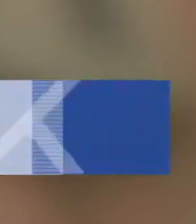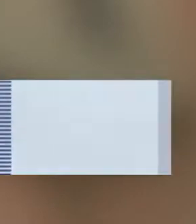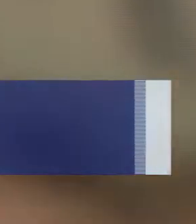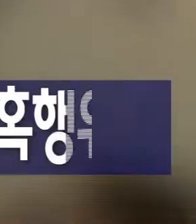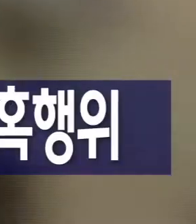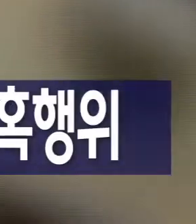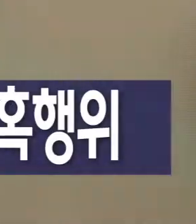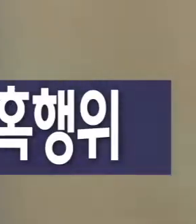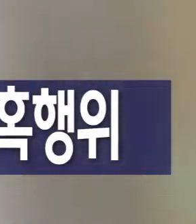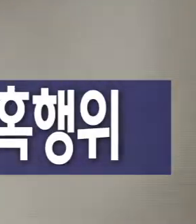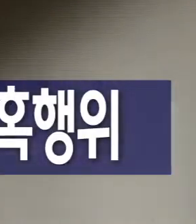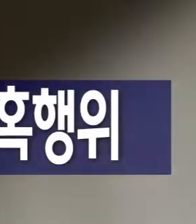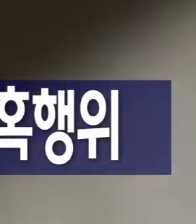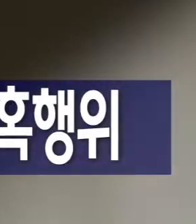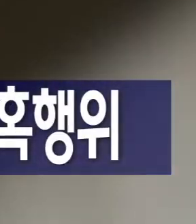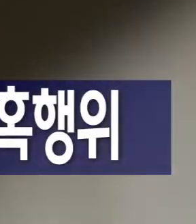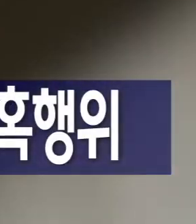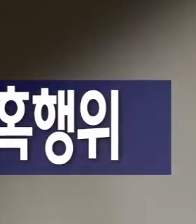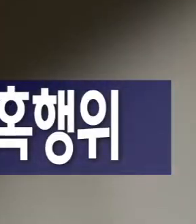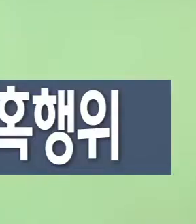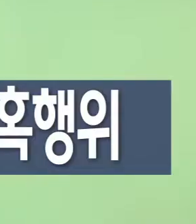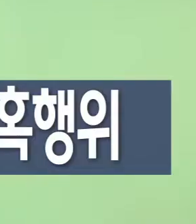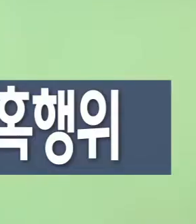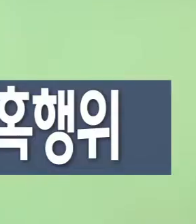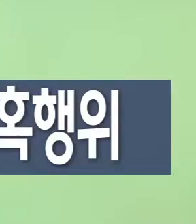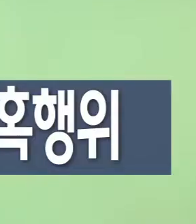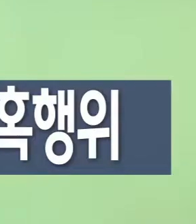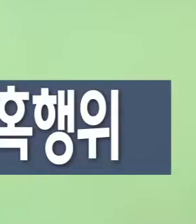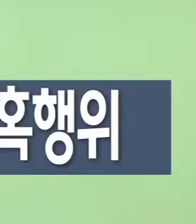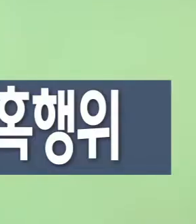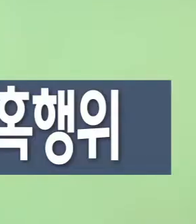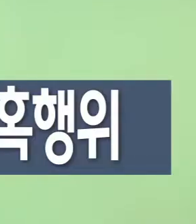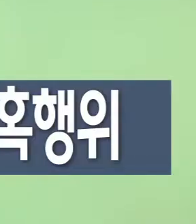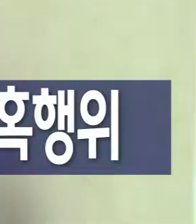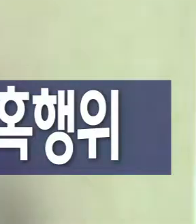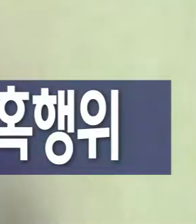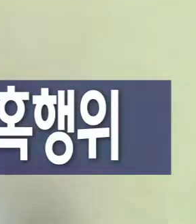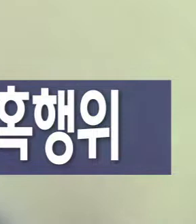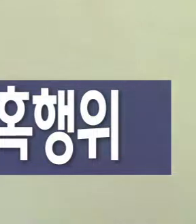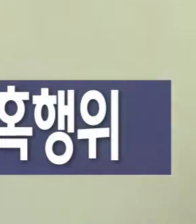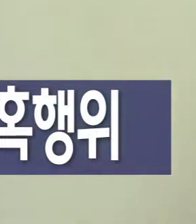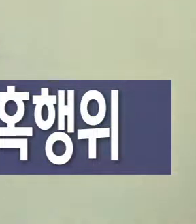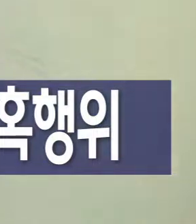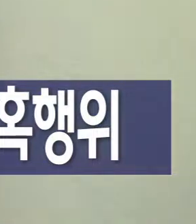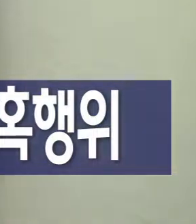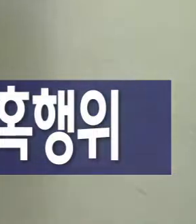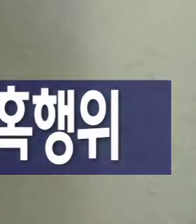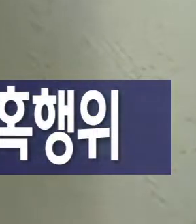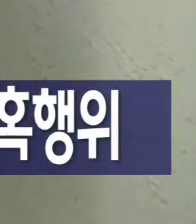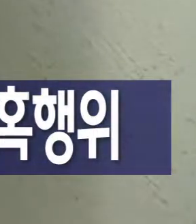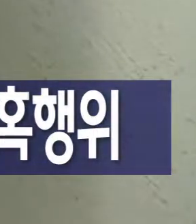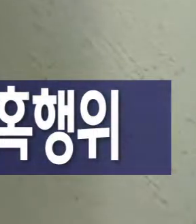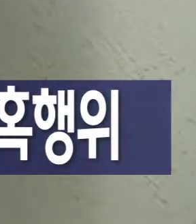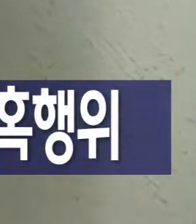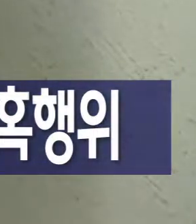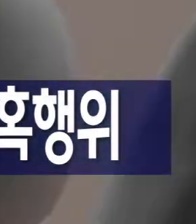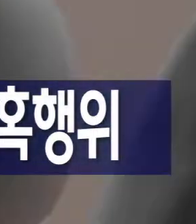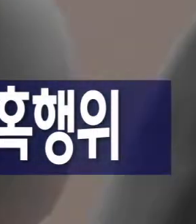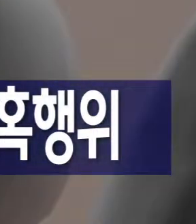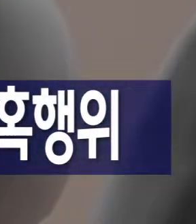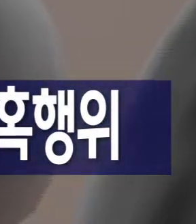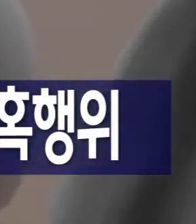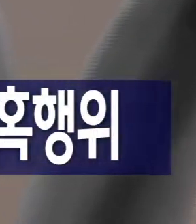30대 여성이 동거하던 남성을 폭행해 살해하고 한 달 만에 자수한 사건. 더 취재해봤더니 숨진 남성은